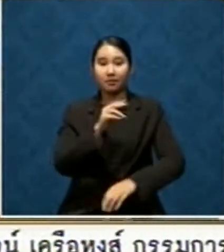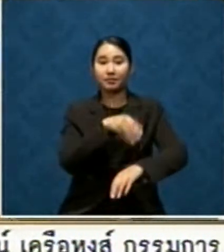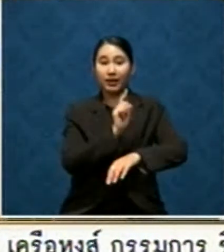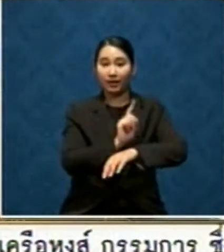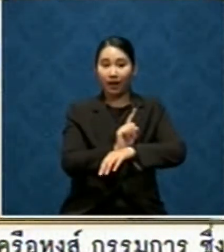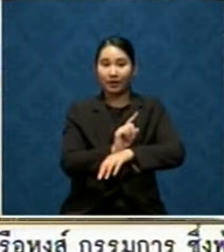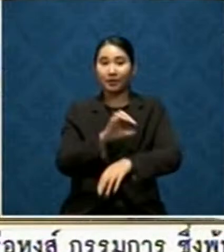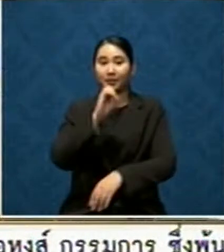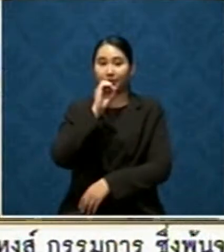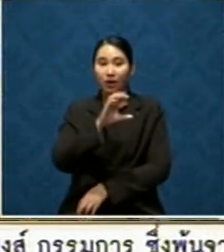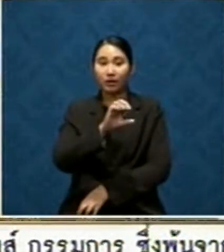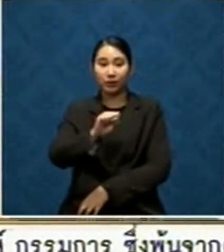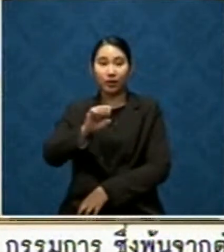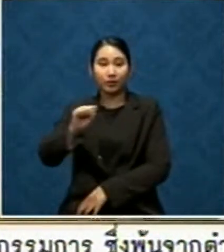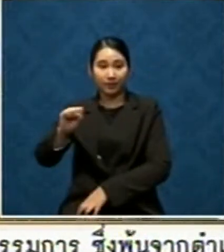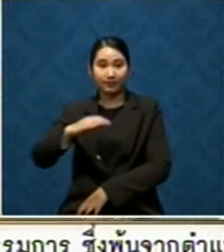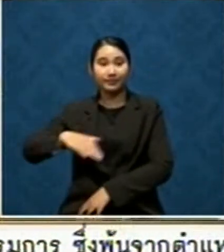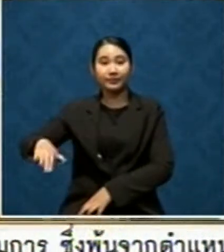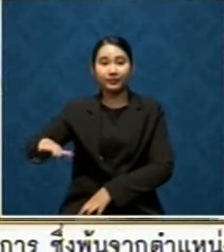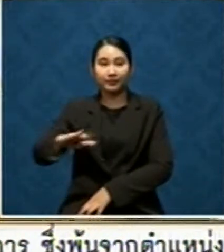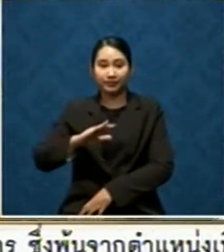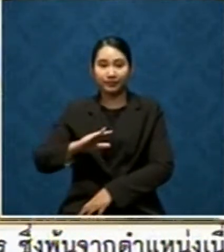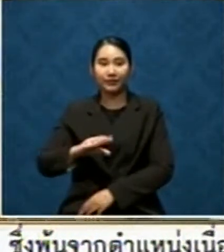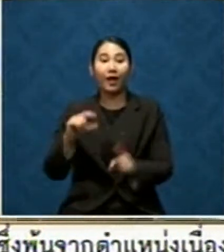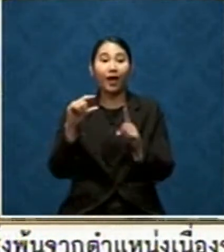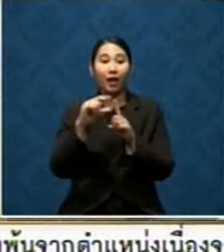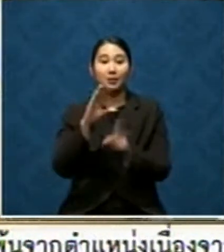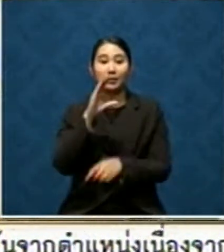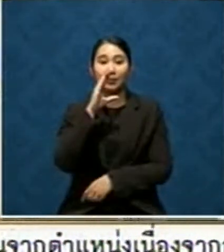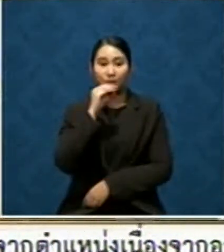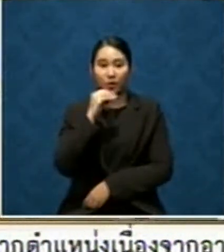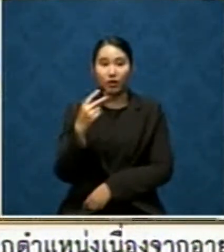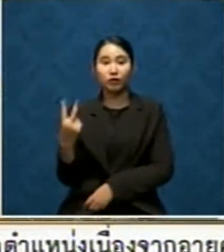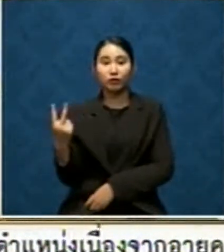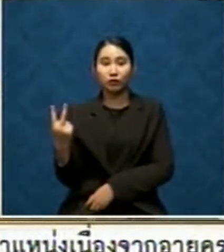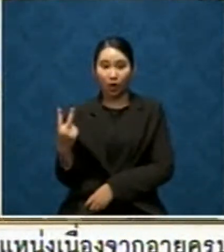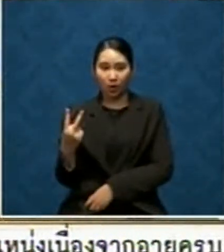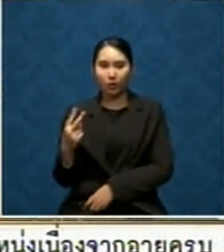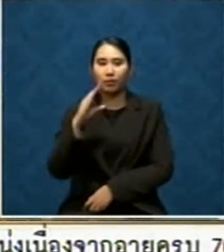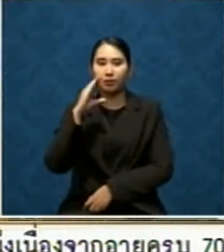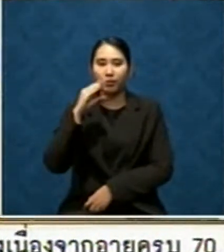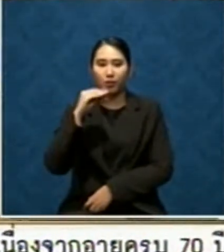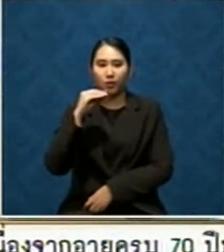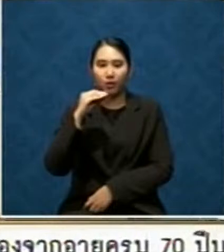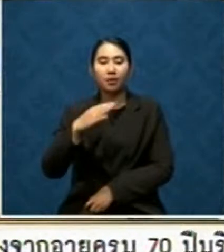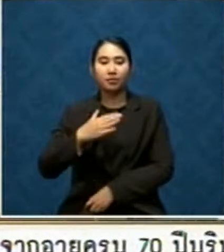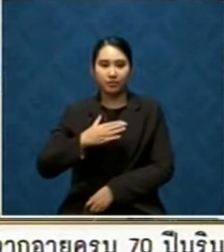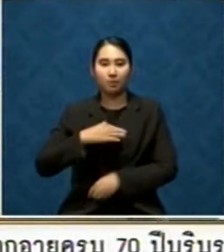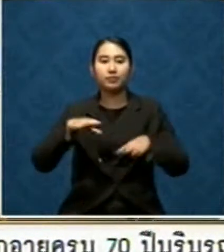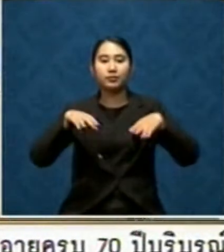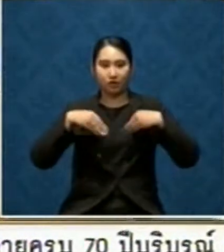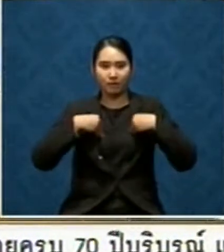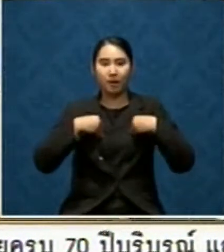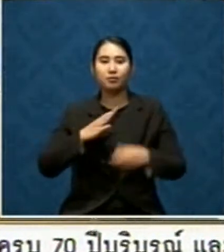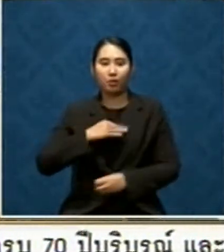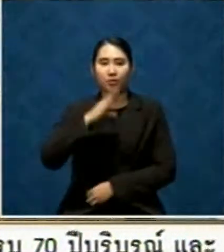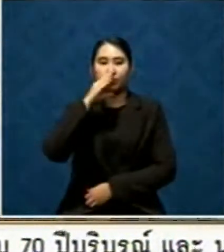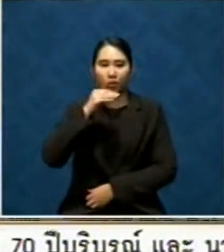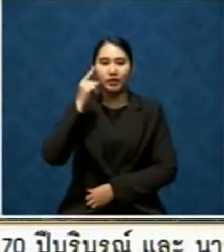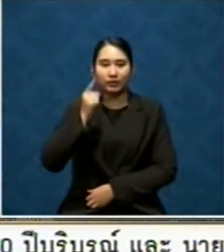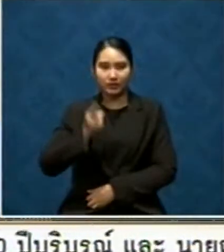มาชิกว่าคำพูดที่ท่านสมาชิกทั้งสองท่านได้พูดถึงนั้นยอมรับในสภาครับว่าผมได้พูดจ